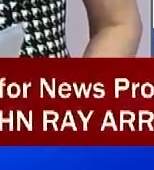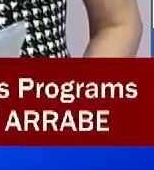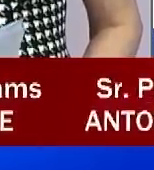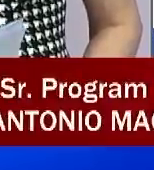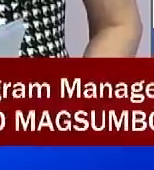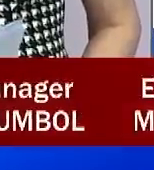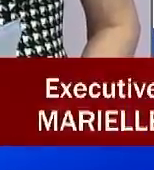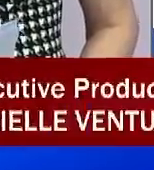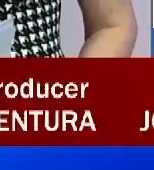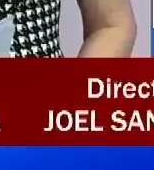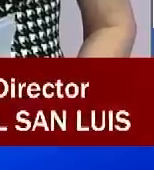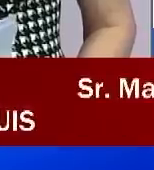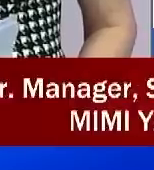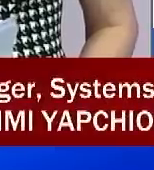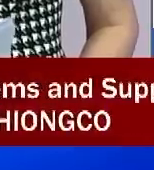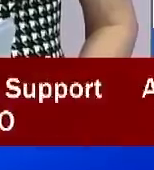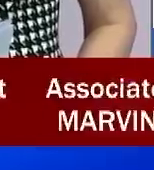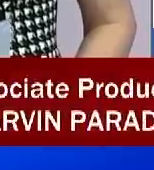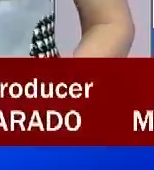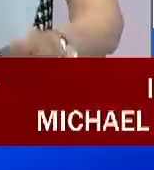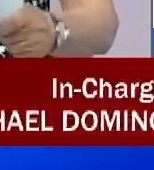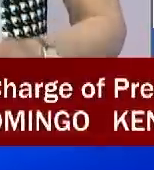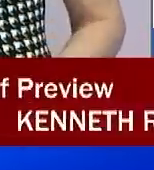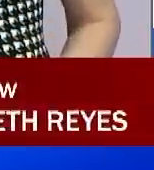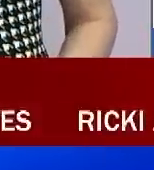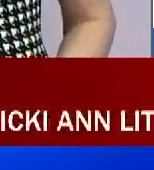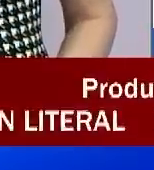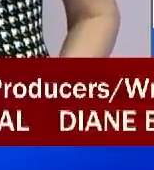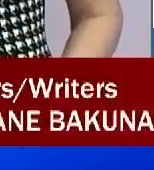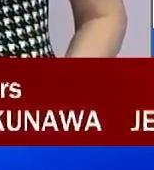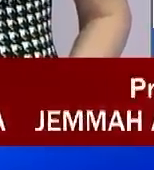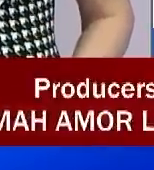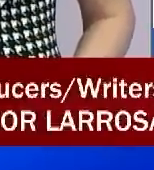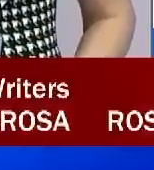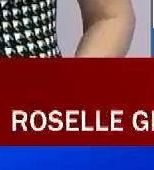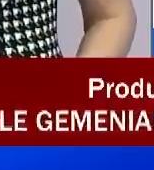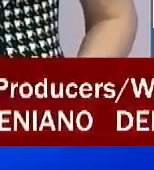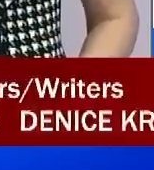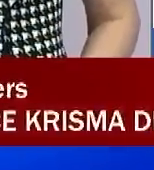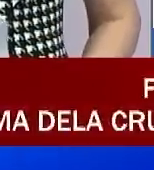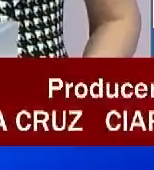kasinungalingan, serbisyong totoo po lamang. At dahil hindi natutulog ang balita, nakatuto kami, 24 Horas.